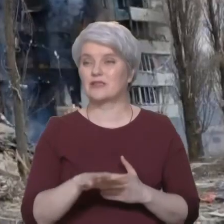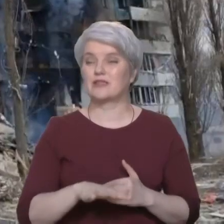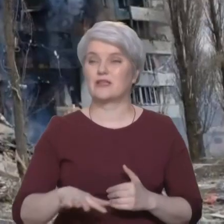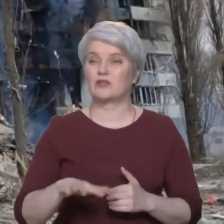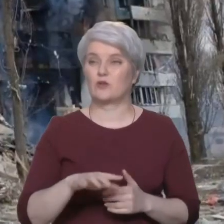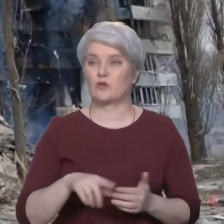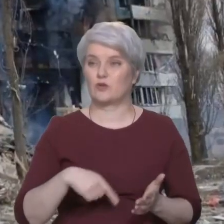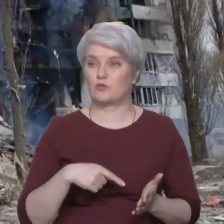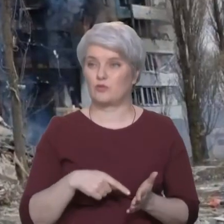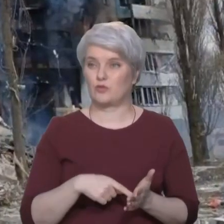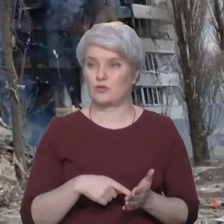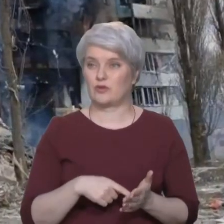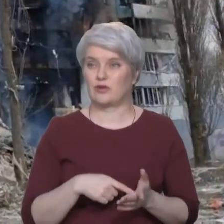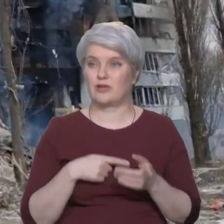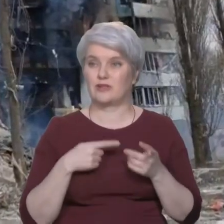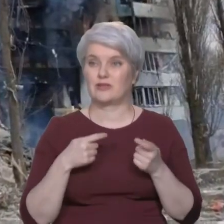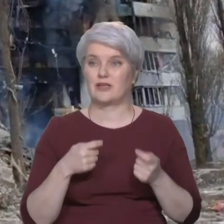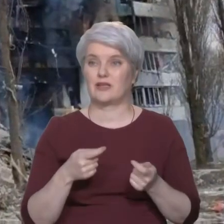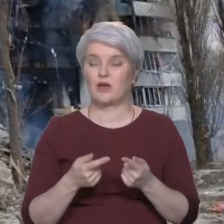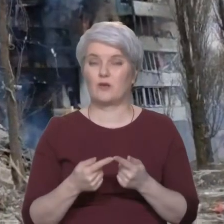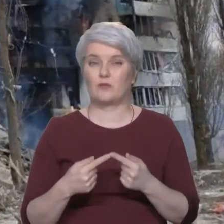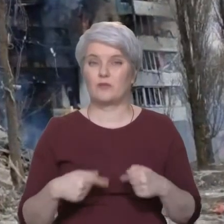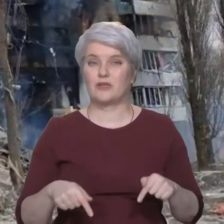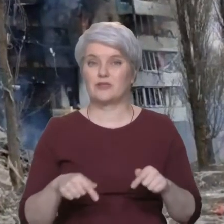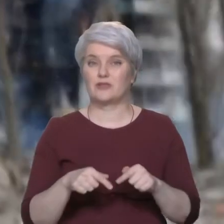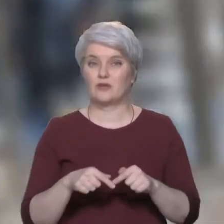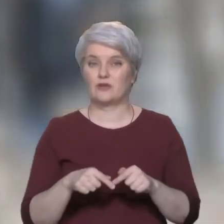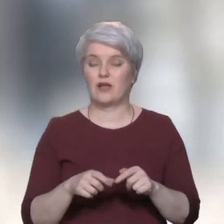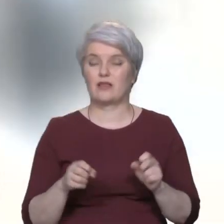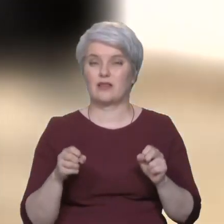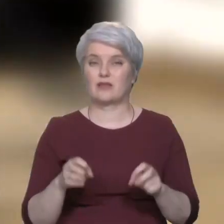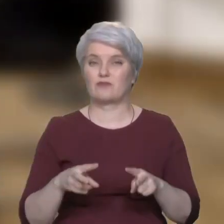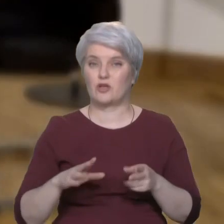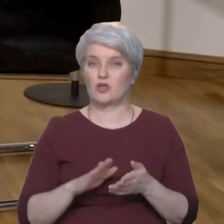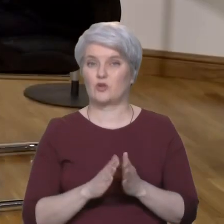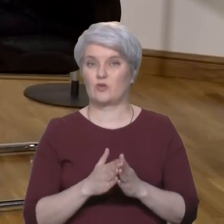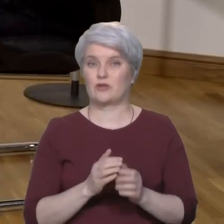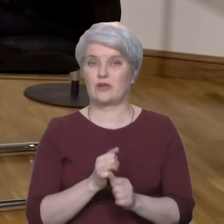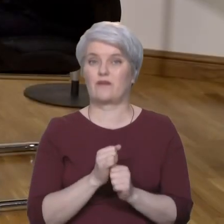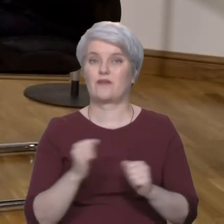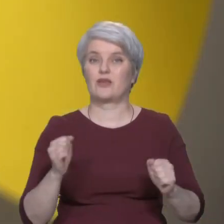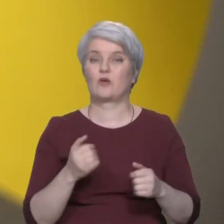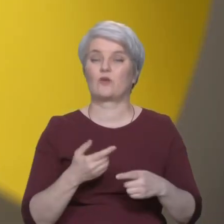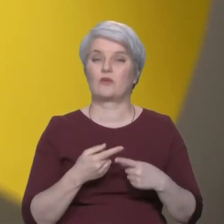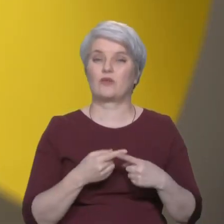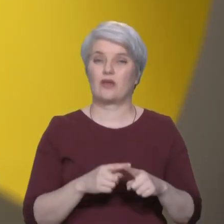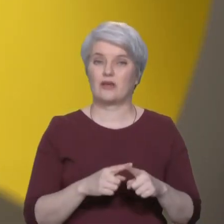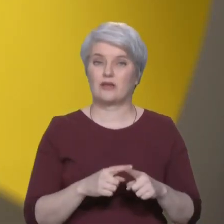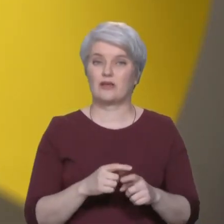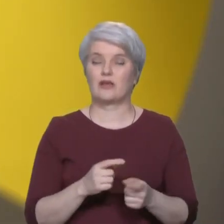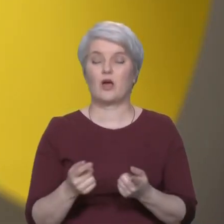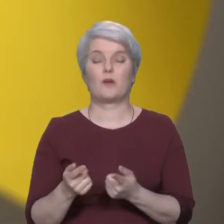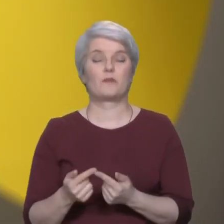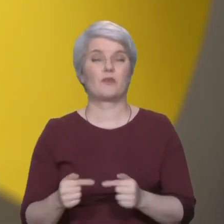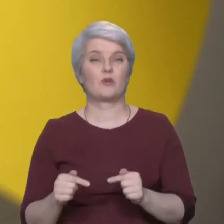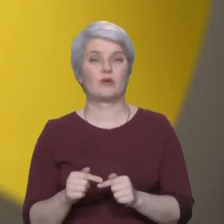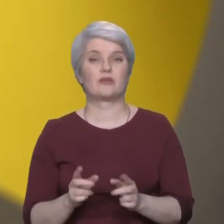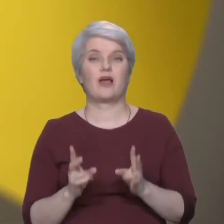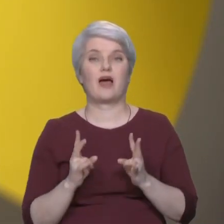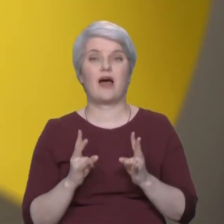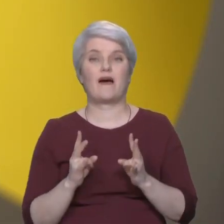пункту, заїхали підрозділи Державної служби України з надзвичайних ситуацій. Це піротехніки, це підрозділи з аварійного